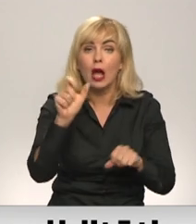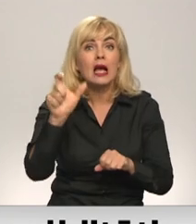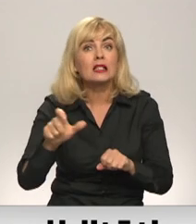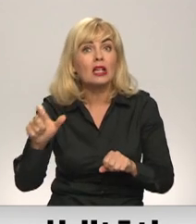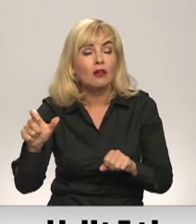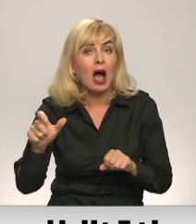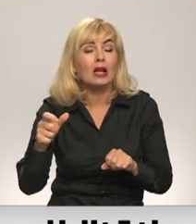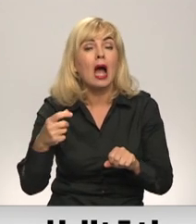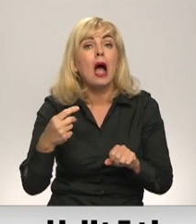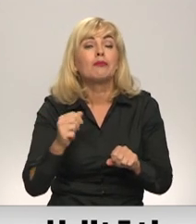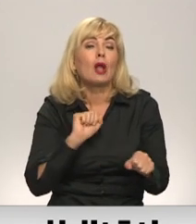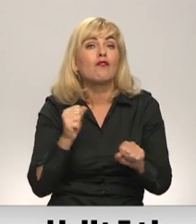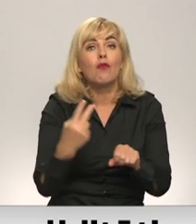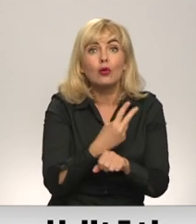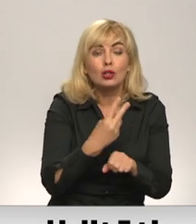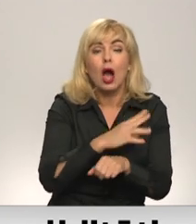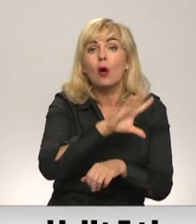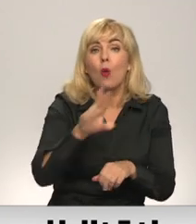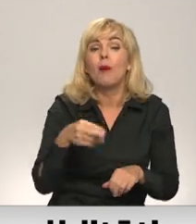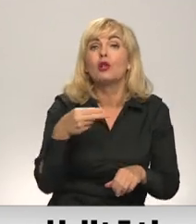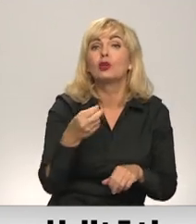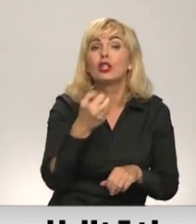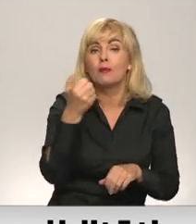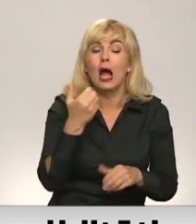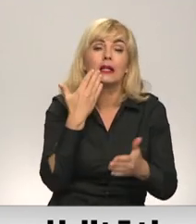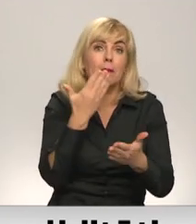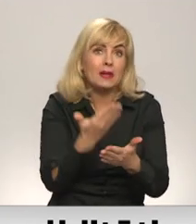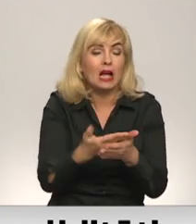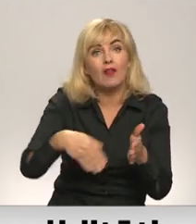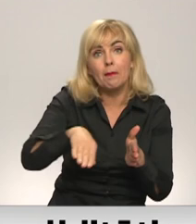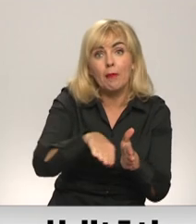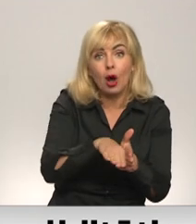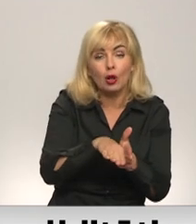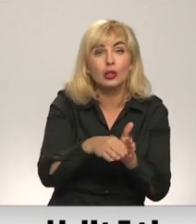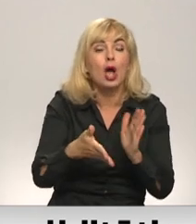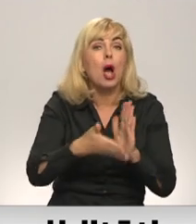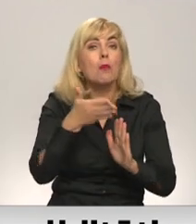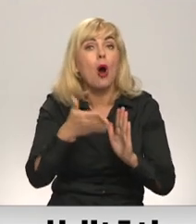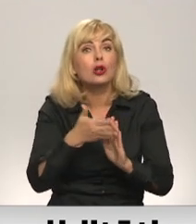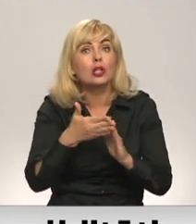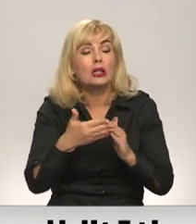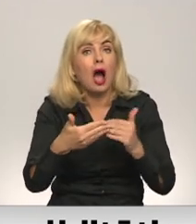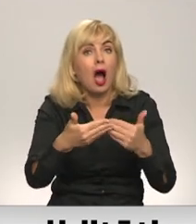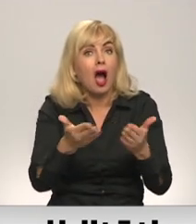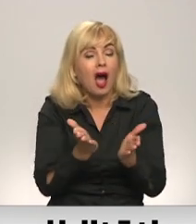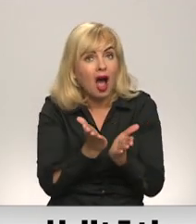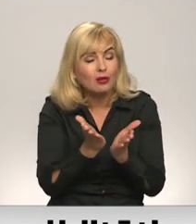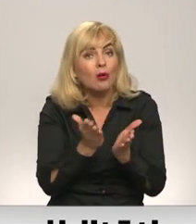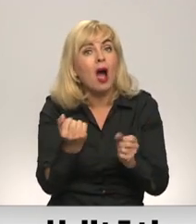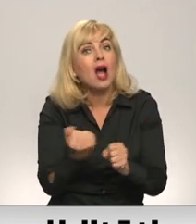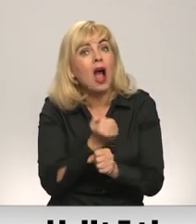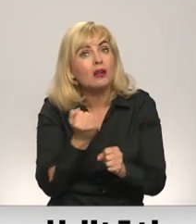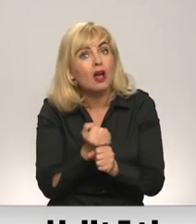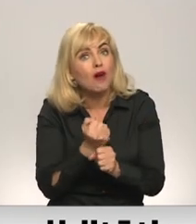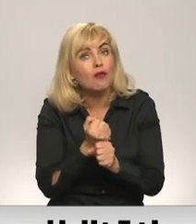funkcionāliem traucējumiem jau kopš 2013. Gada piedāvā piedalīties porcelāna gatavošanas meistarklasēs. To visu var